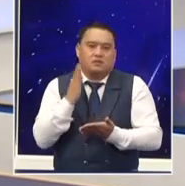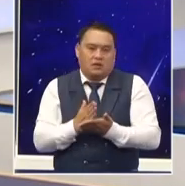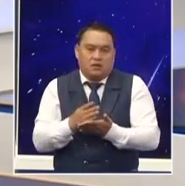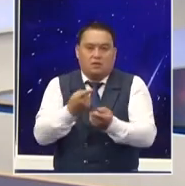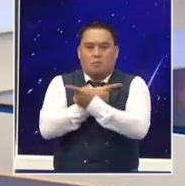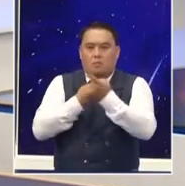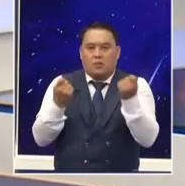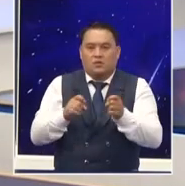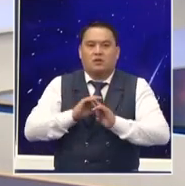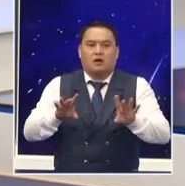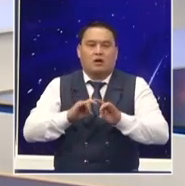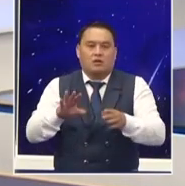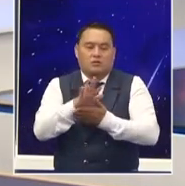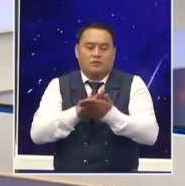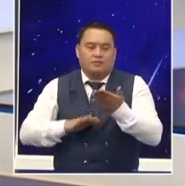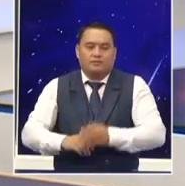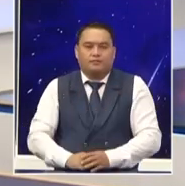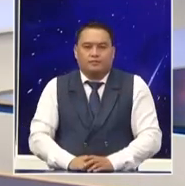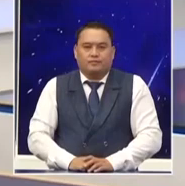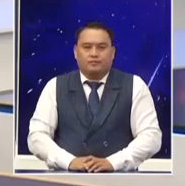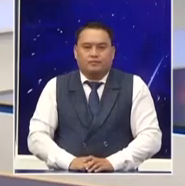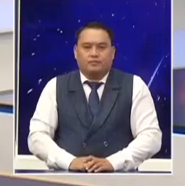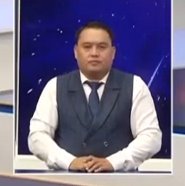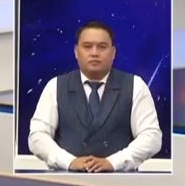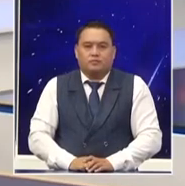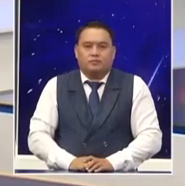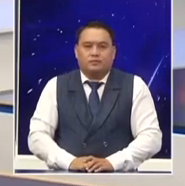заявил министр финансов РК Ерулан Жамаубаев.